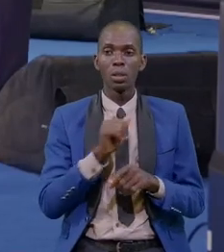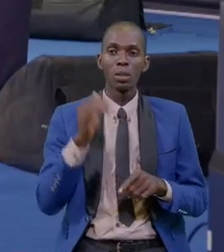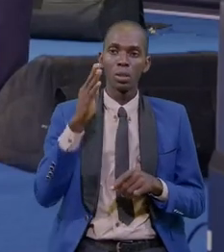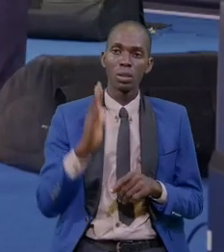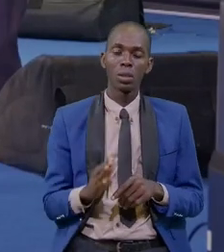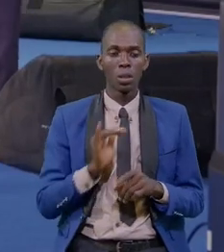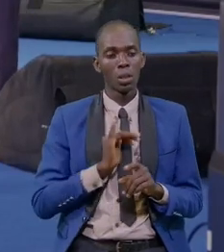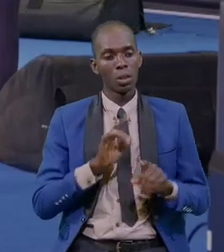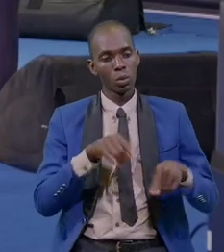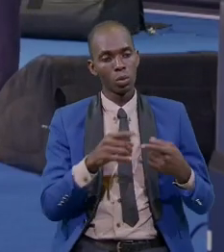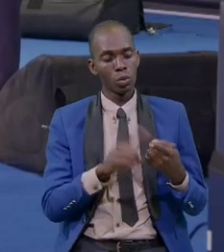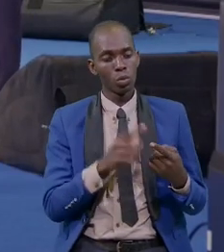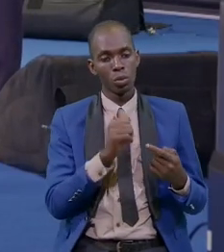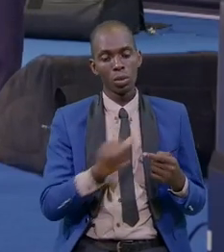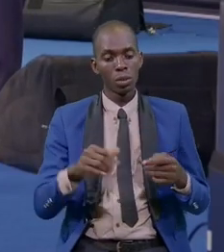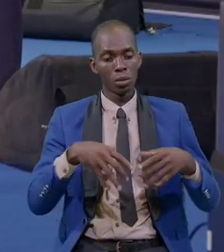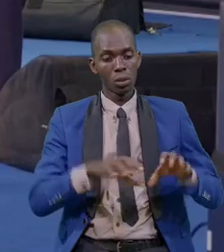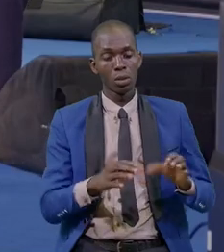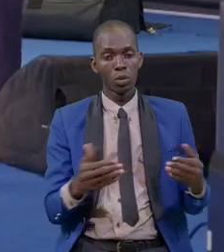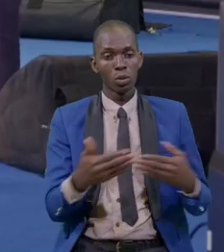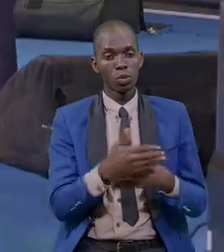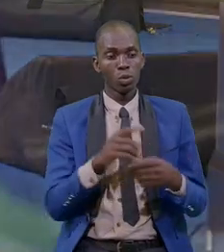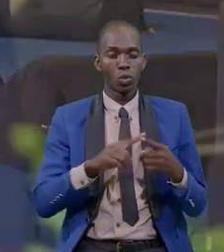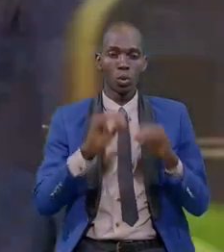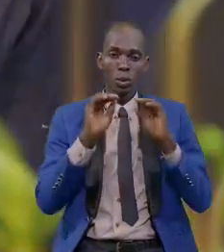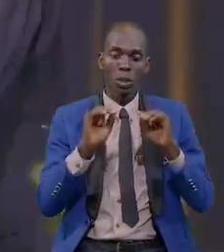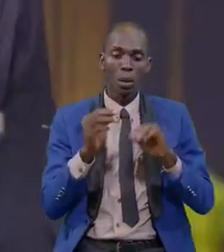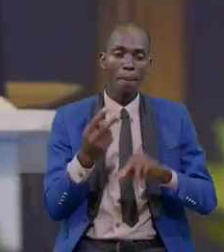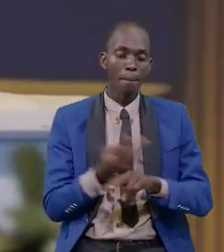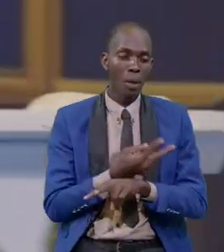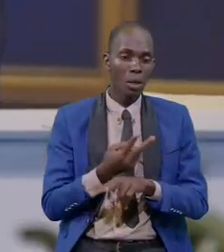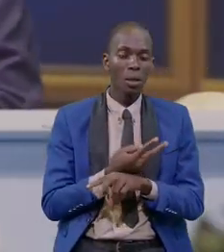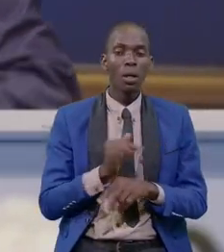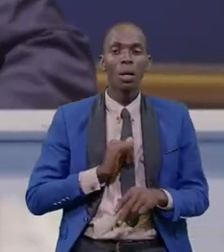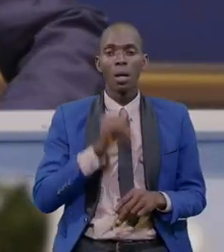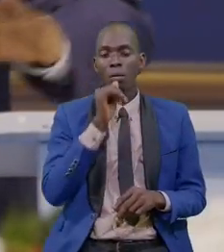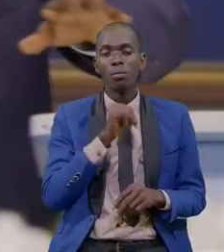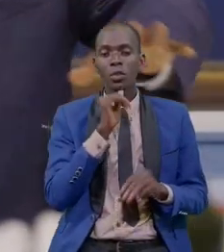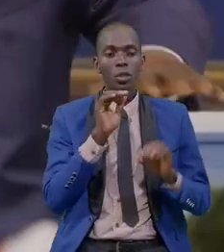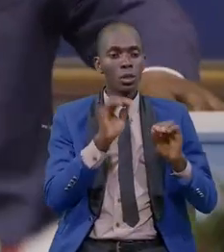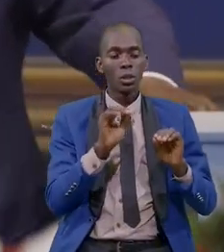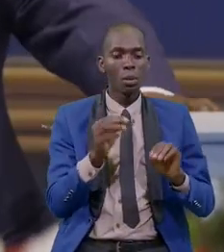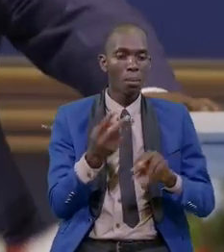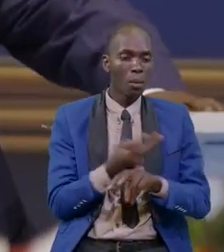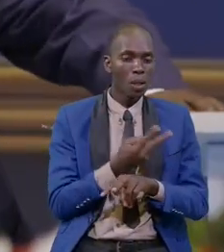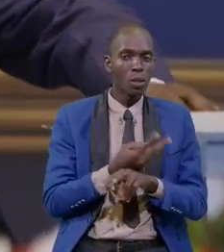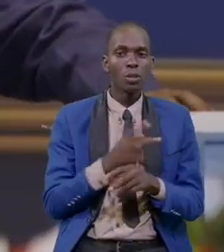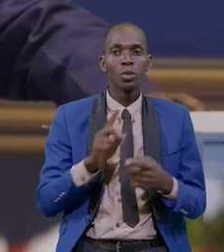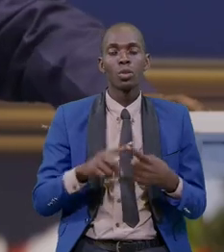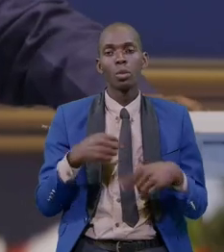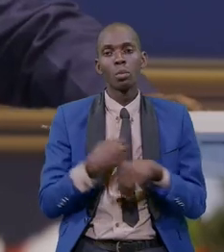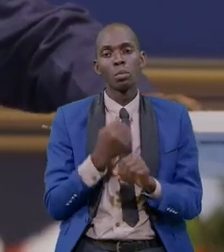vais dans la salle de classe pour enseigner les maths, je n'enseigne pas les maths pour que